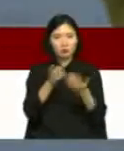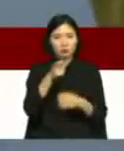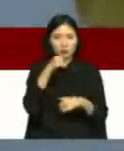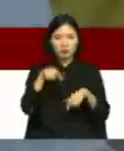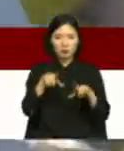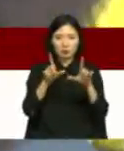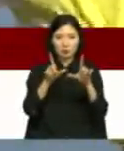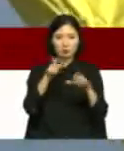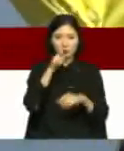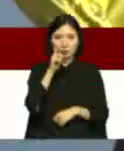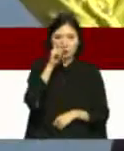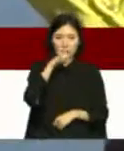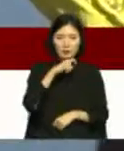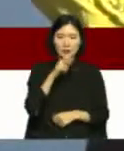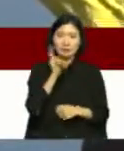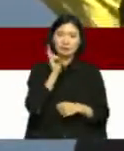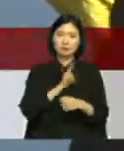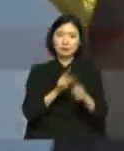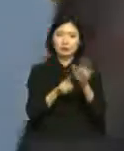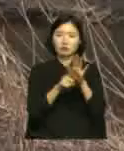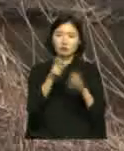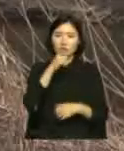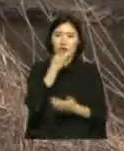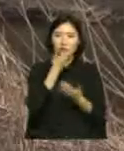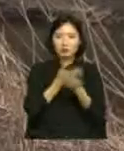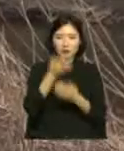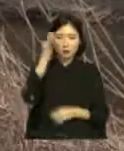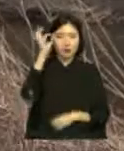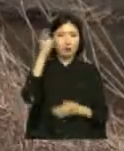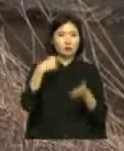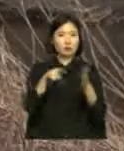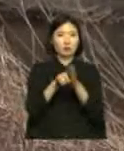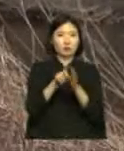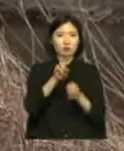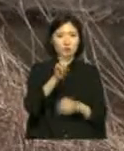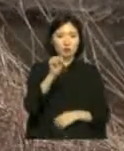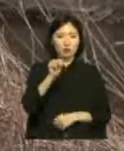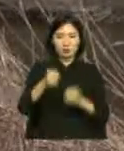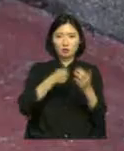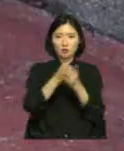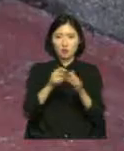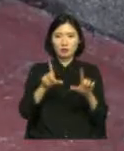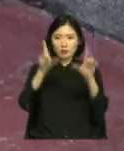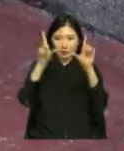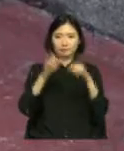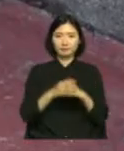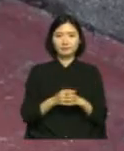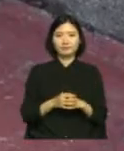오염 문제의 심각성을 알리고 물의 소중함을 일깨우기 위해 UN에서 지정한 기념일입니다.